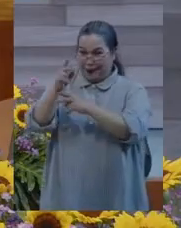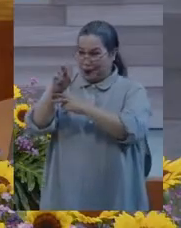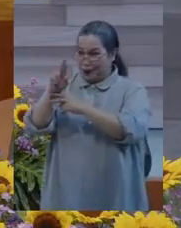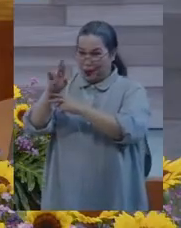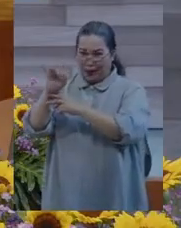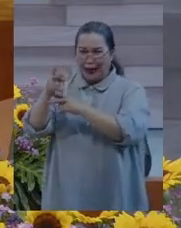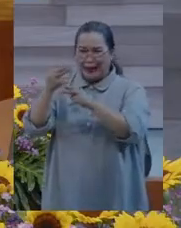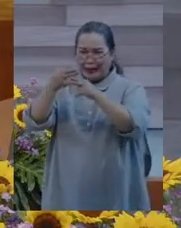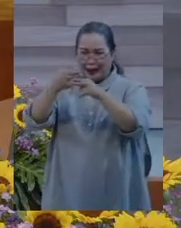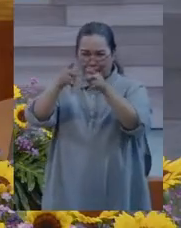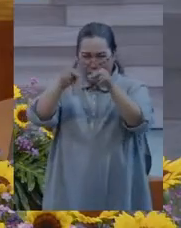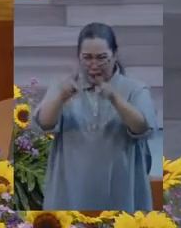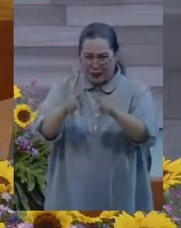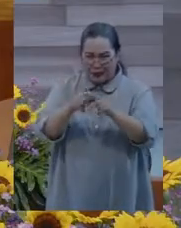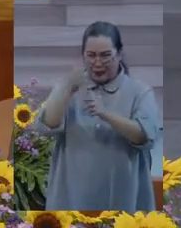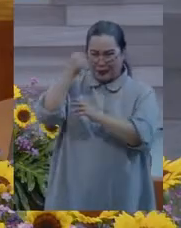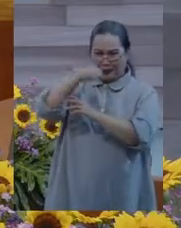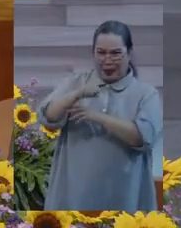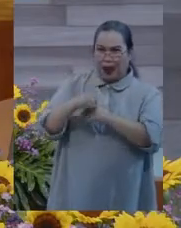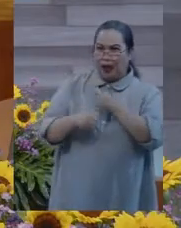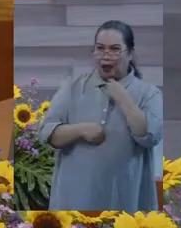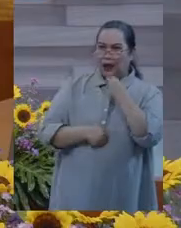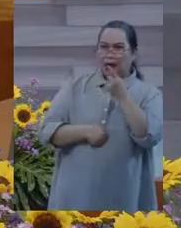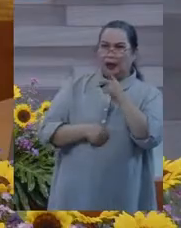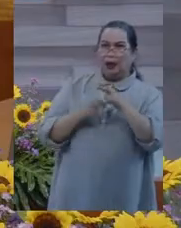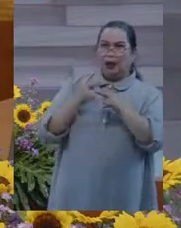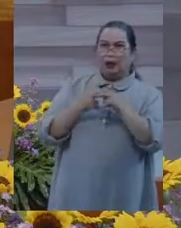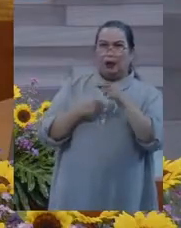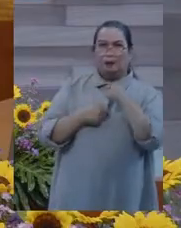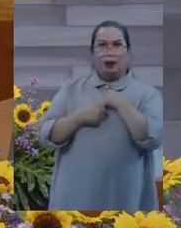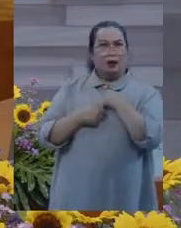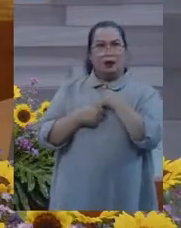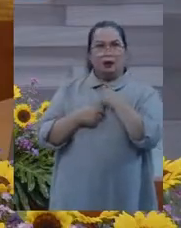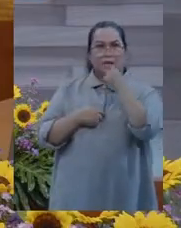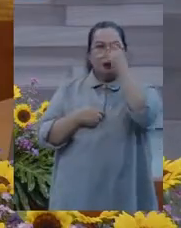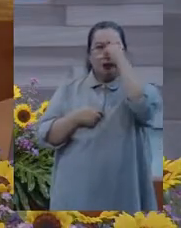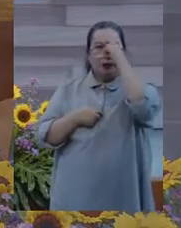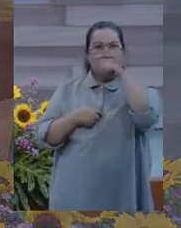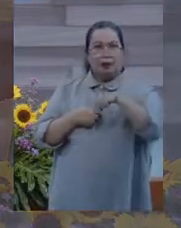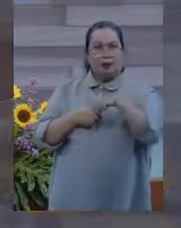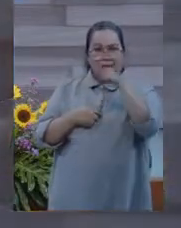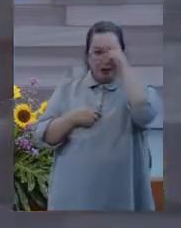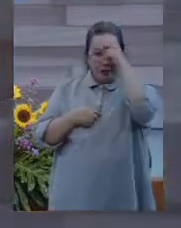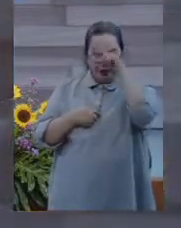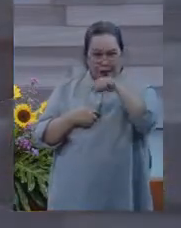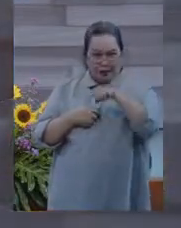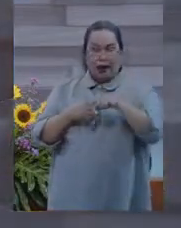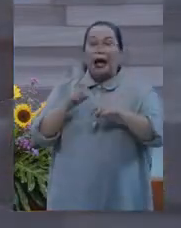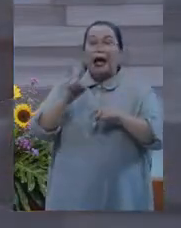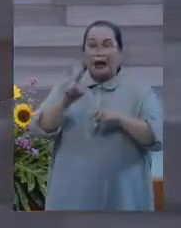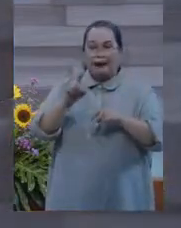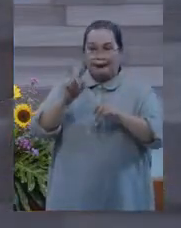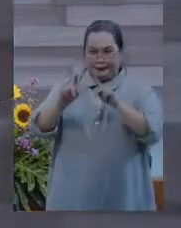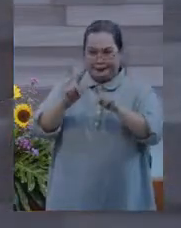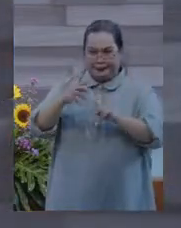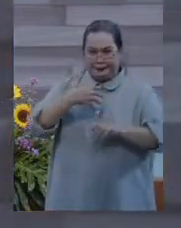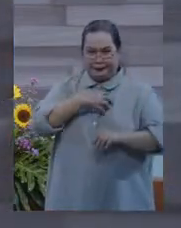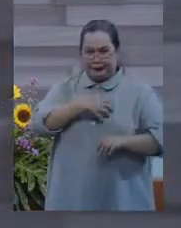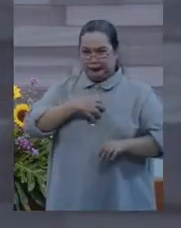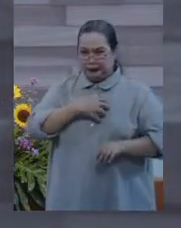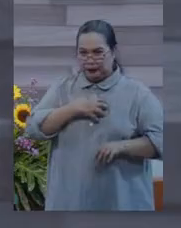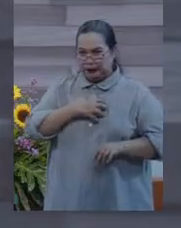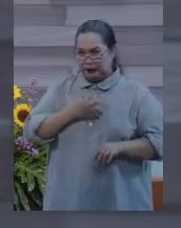rebellion. Siguro po yung mga pangalang yun, hindi pamilyar sa inyo. These are grumblers,